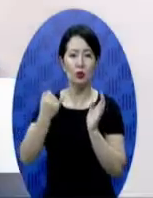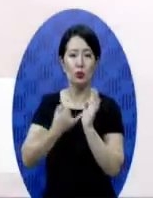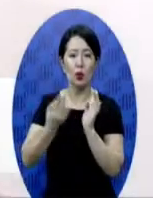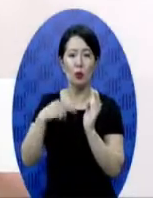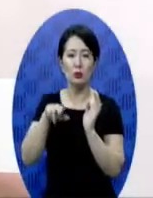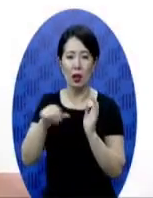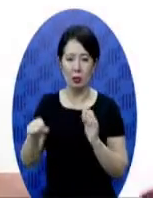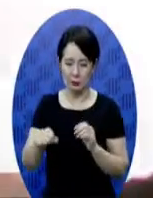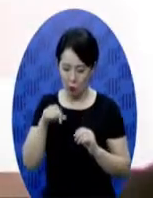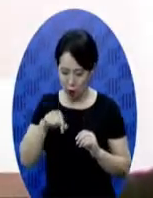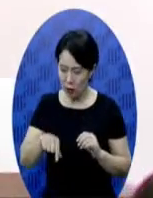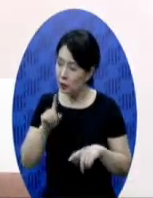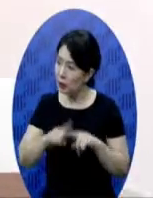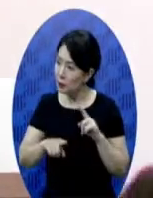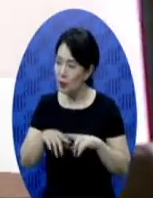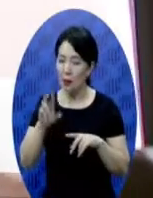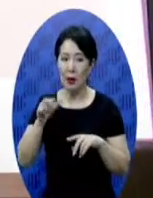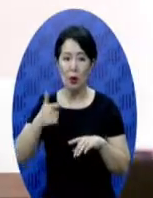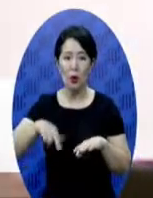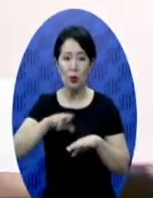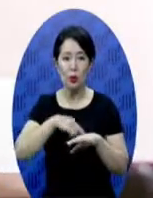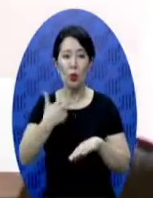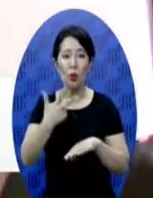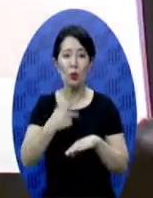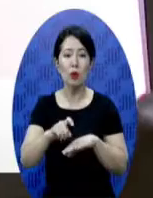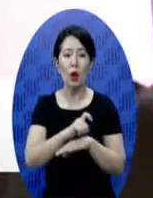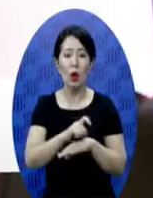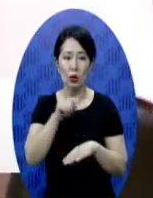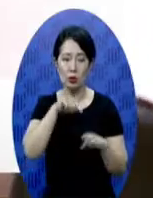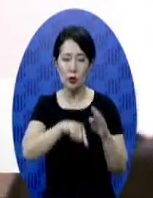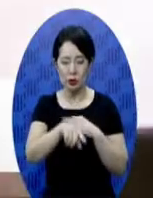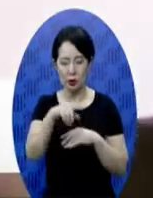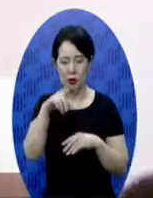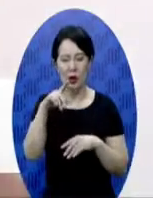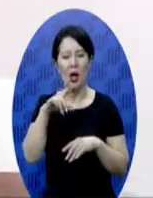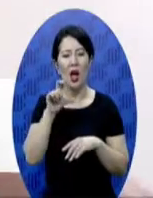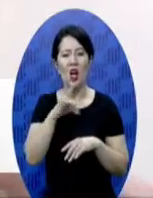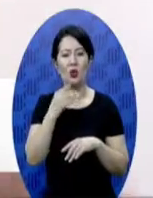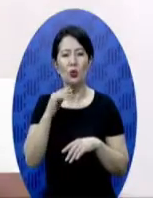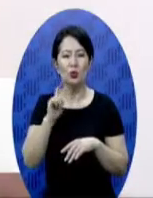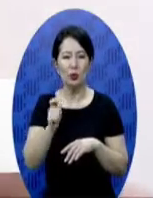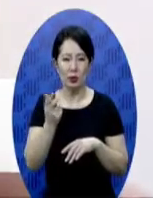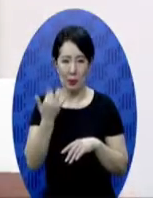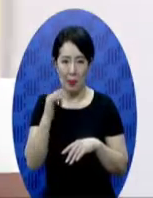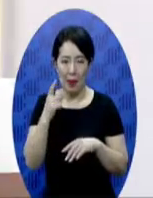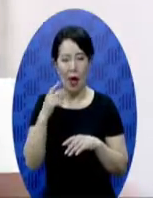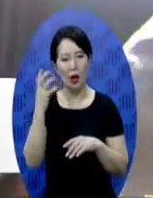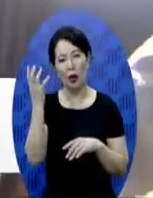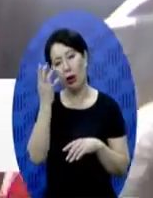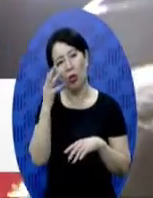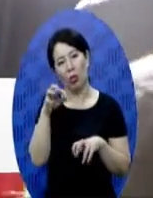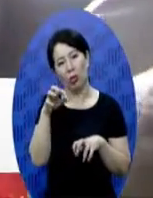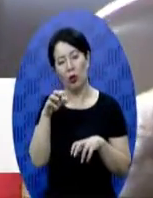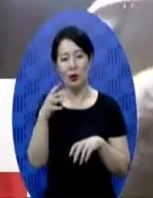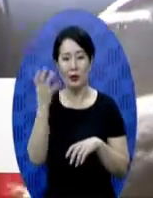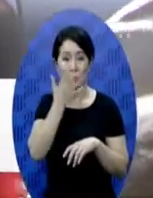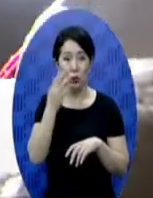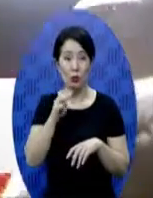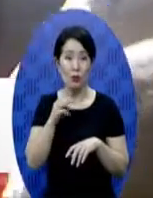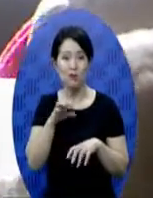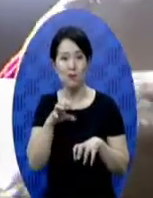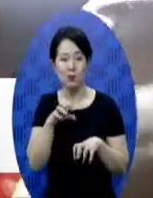аваад байгаа шүү дээ? Одоо бол Баянгол дөвргийн 3 дугаар хороо эрүүлжүүлэх байранд осгосон сохтуу гэсэн дуудлага авж байна.